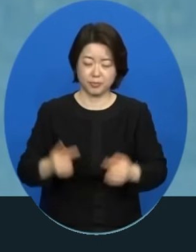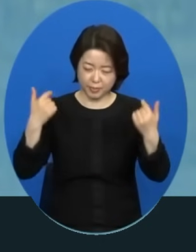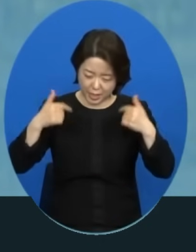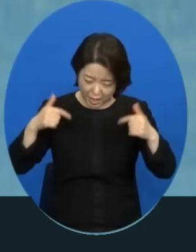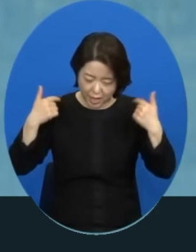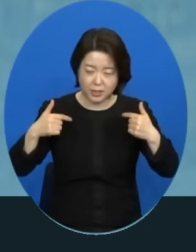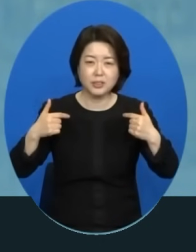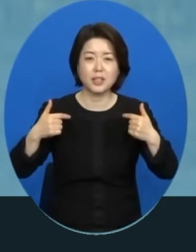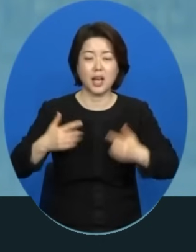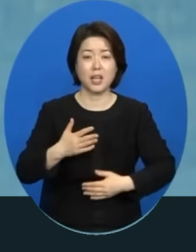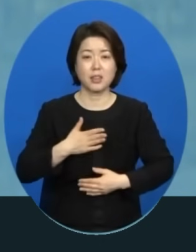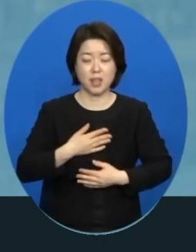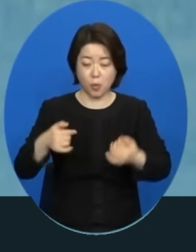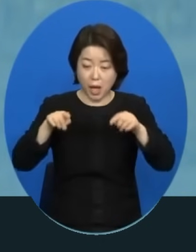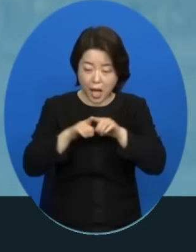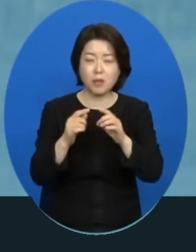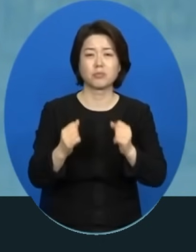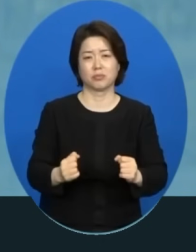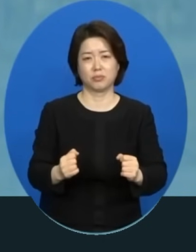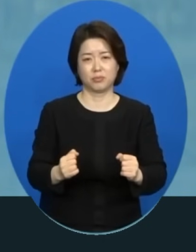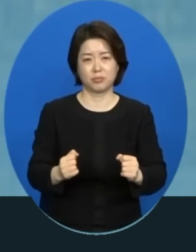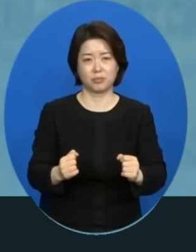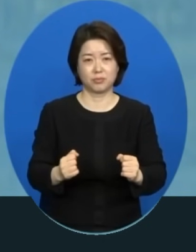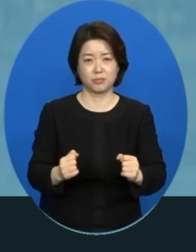항상 나와 함께 있으니까